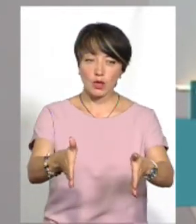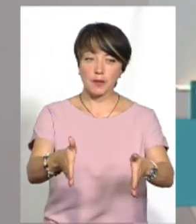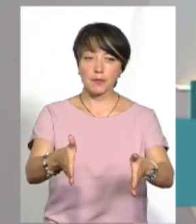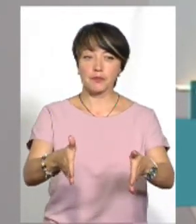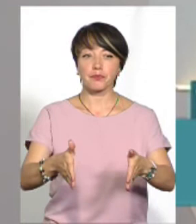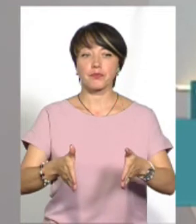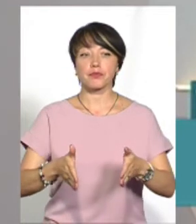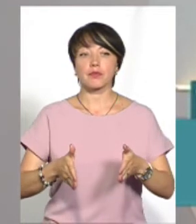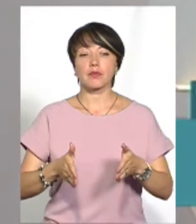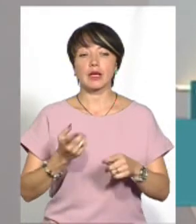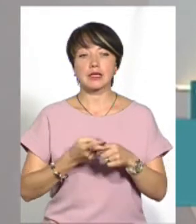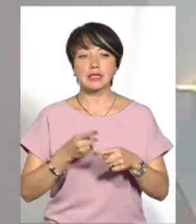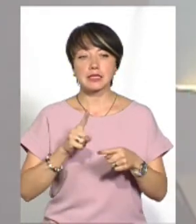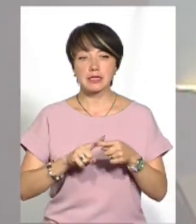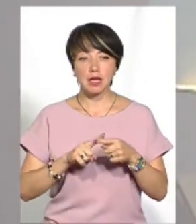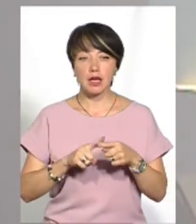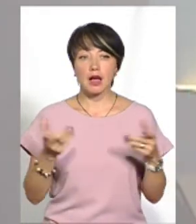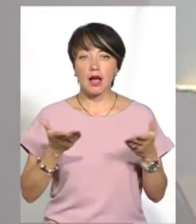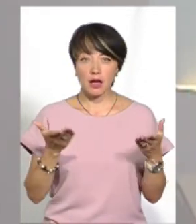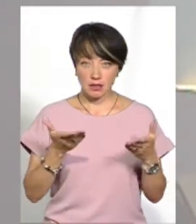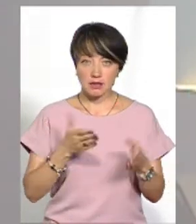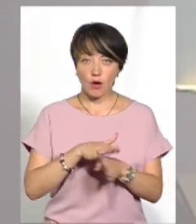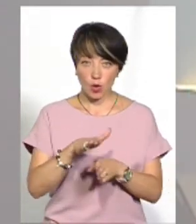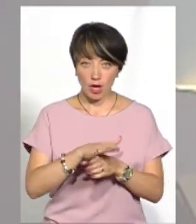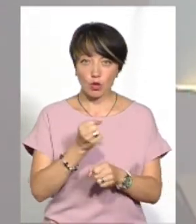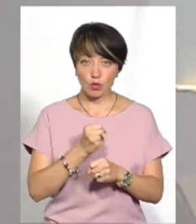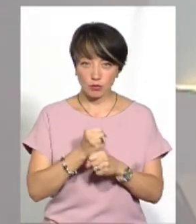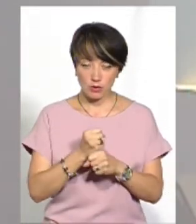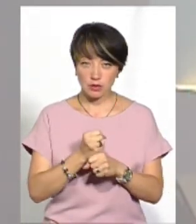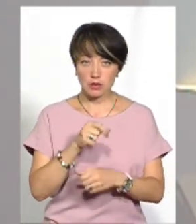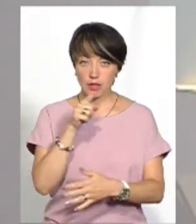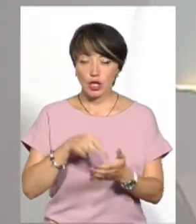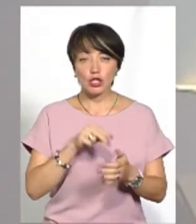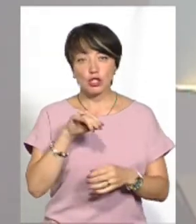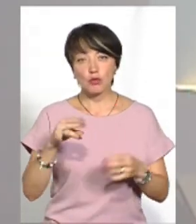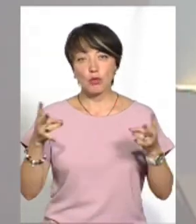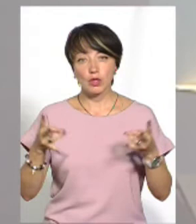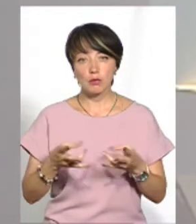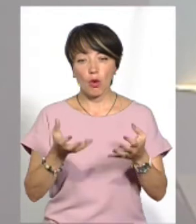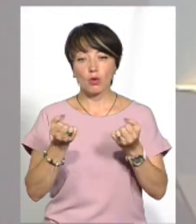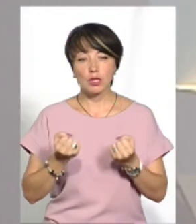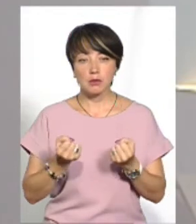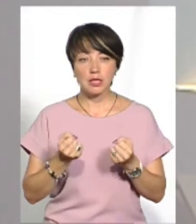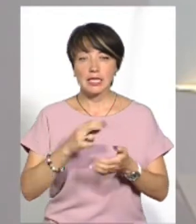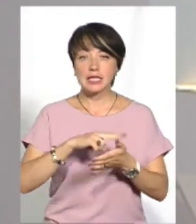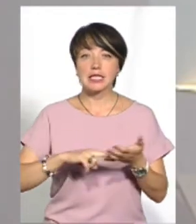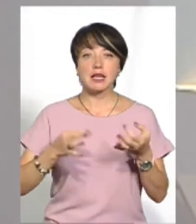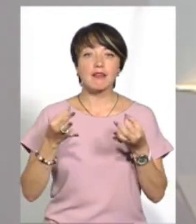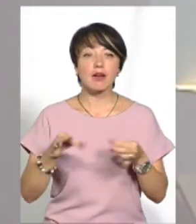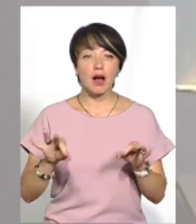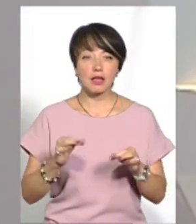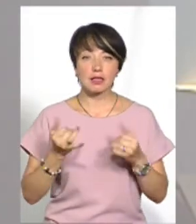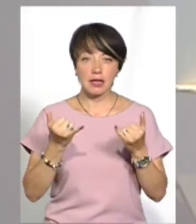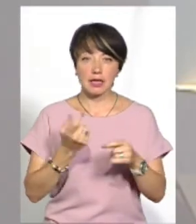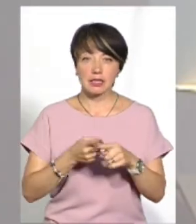злітно-посадкової смуги – це якісь роботи. Чи потрібно отримувати якусь сертифікацію